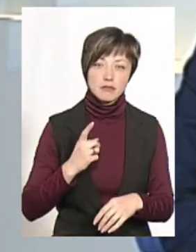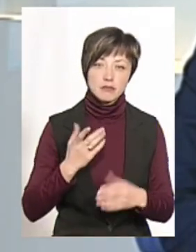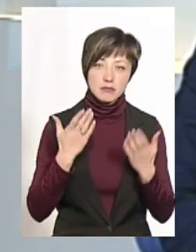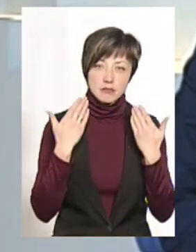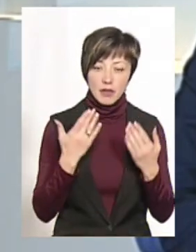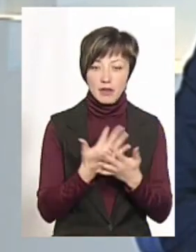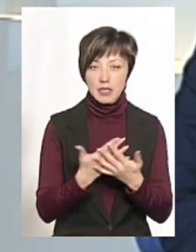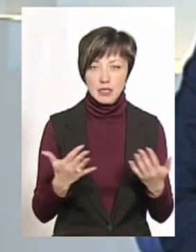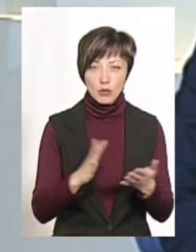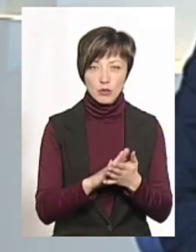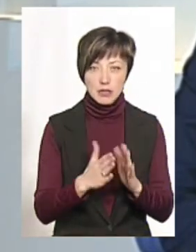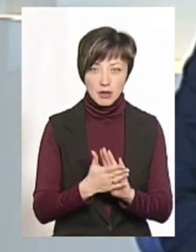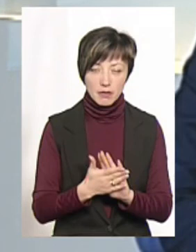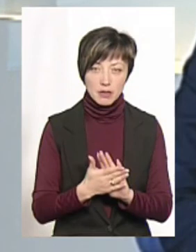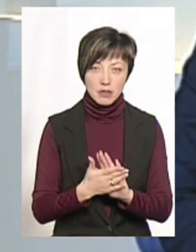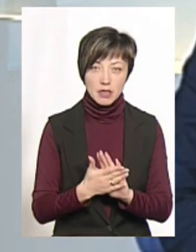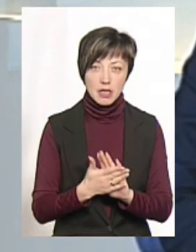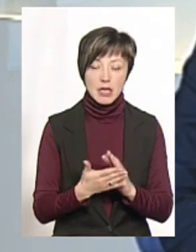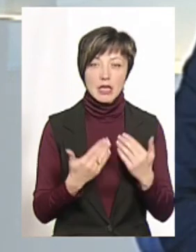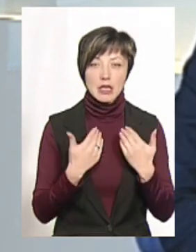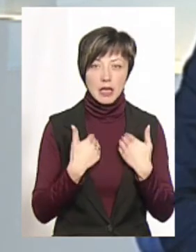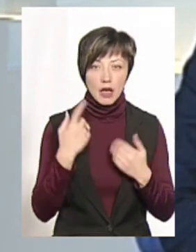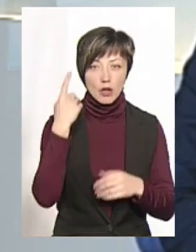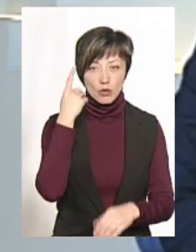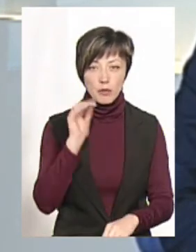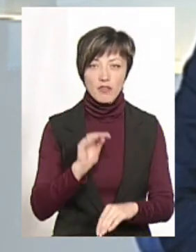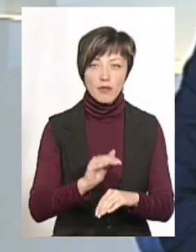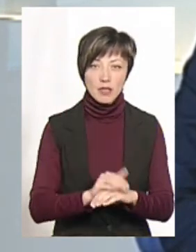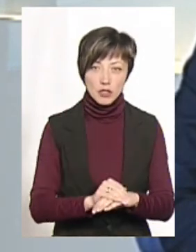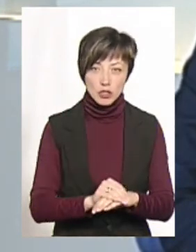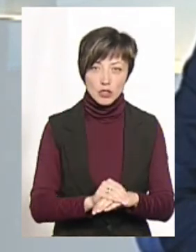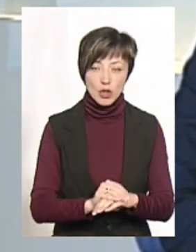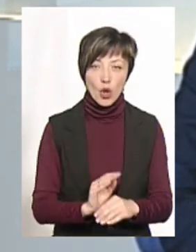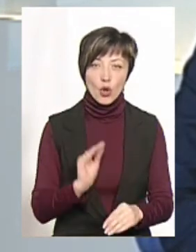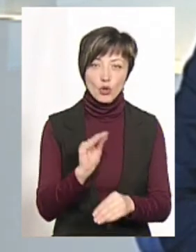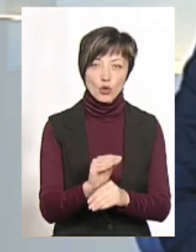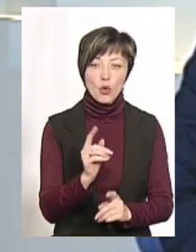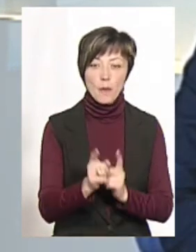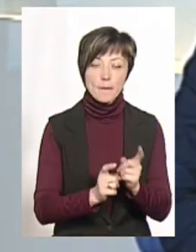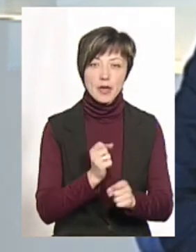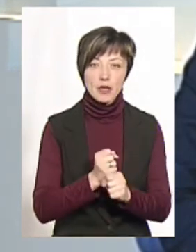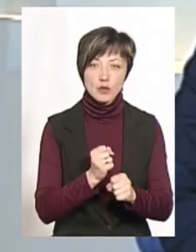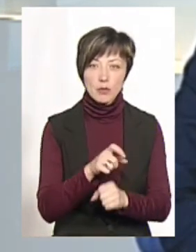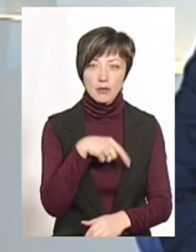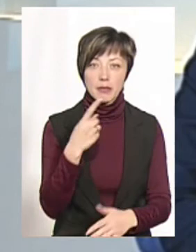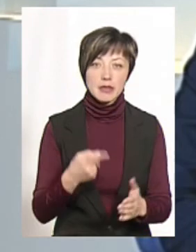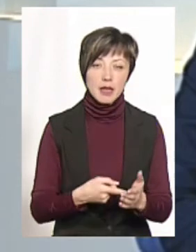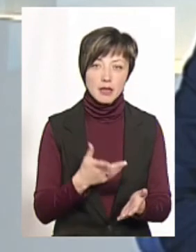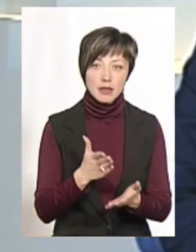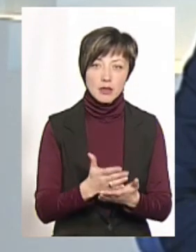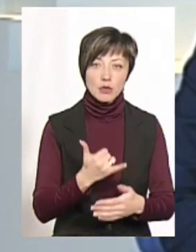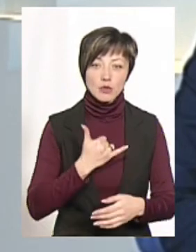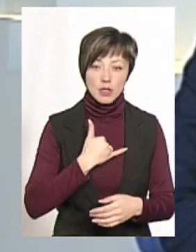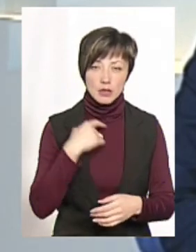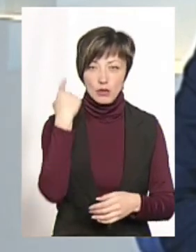в силу різних обставин. Я думаю, що фактично ми допрацюємо ті всі питання, які в нас є,